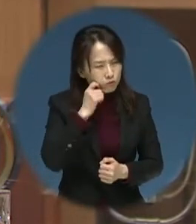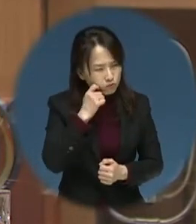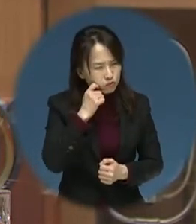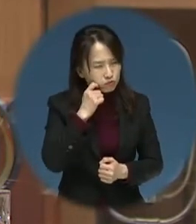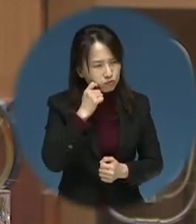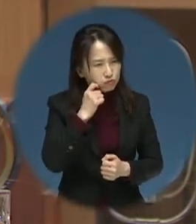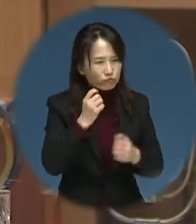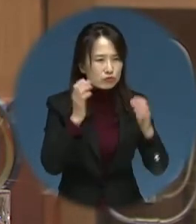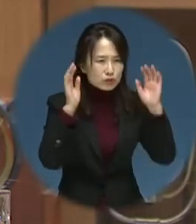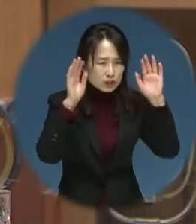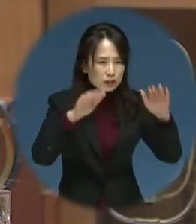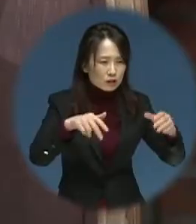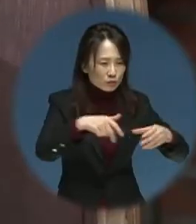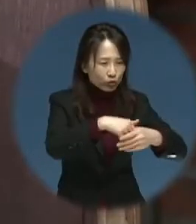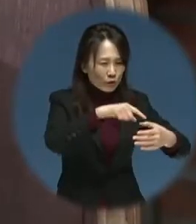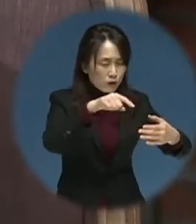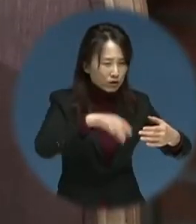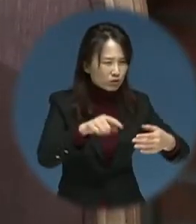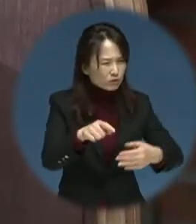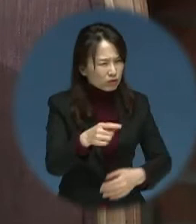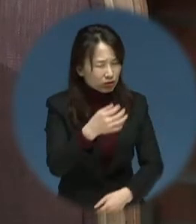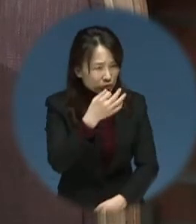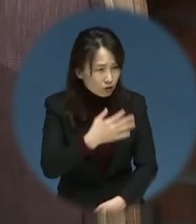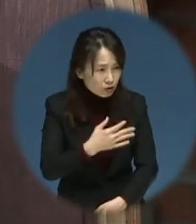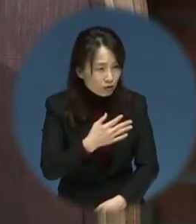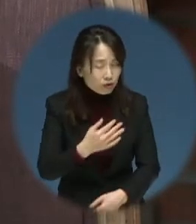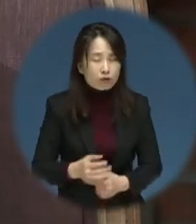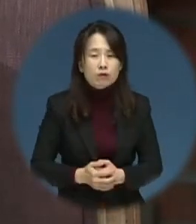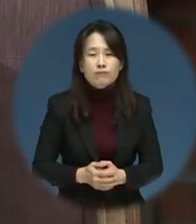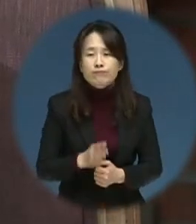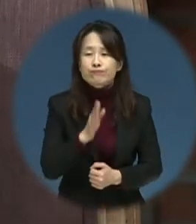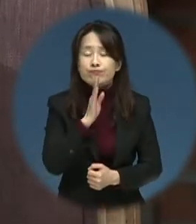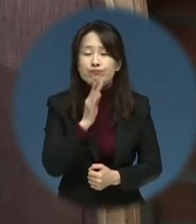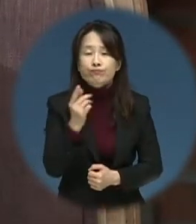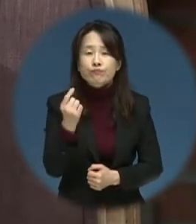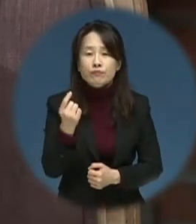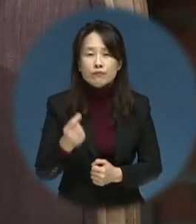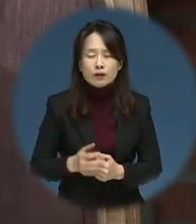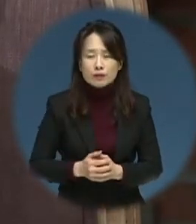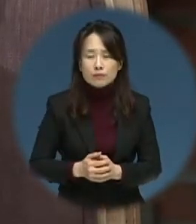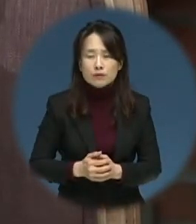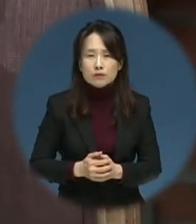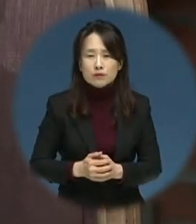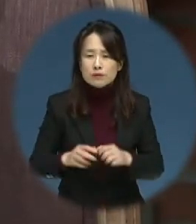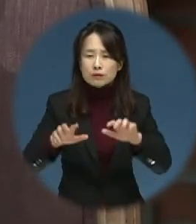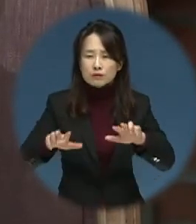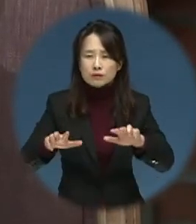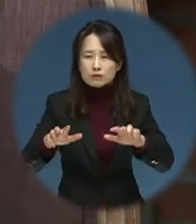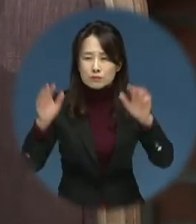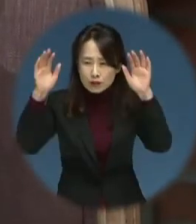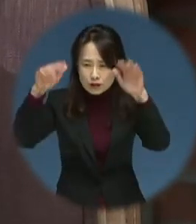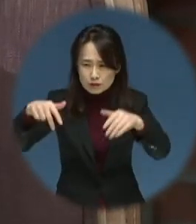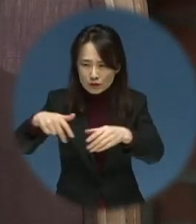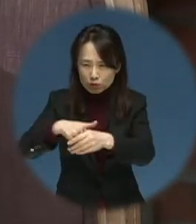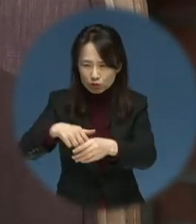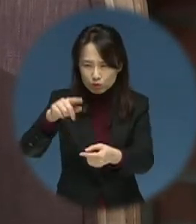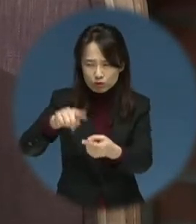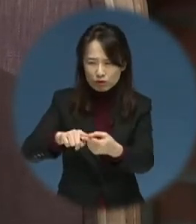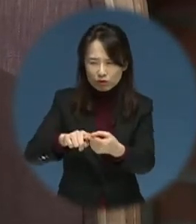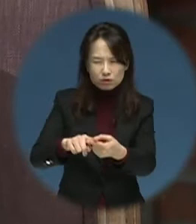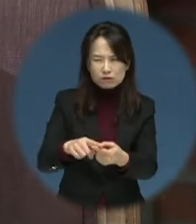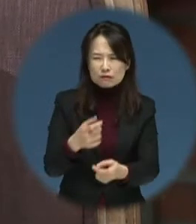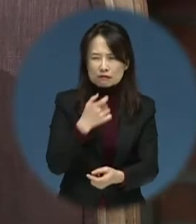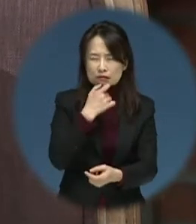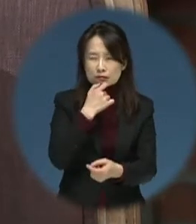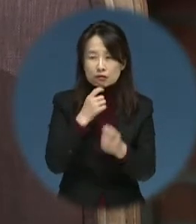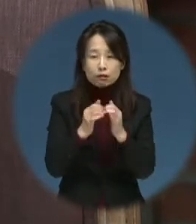내에서도 골칫거리다. 진짜 그런 얘기를 합니다. 이슬람 포비아가 만연해 있는데 그게 알카에다나 IS